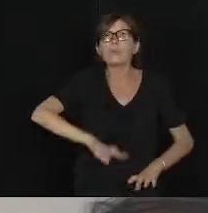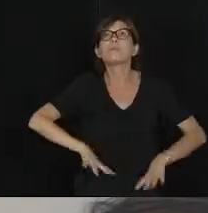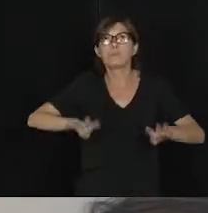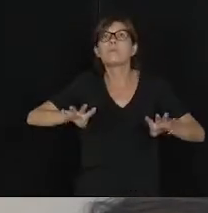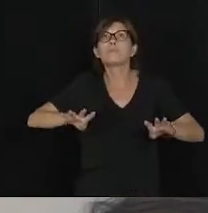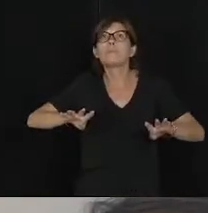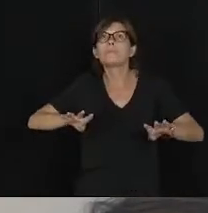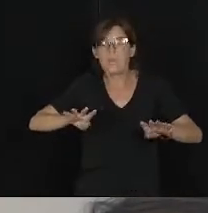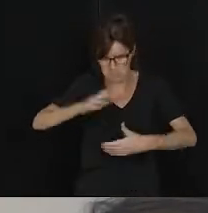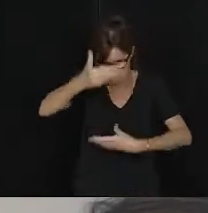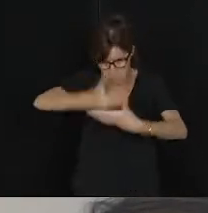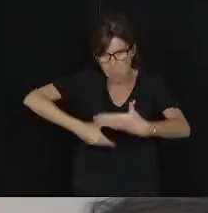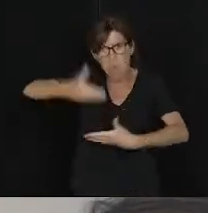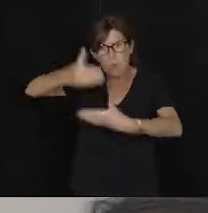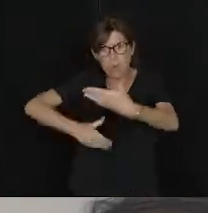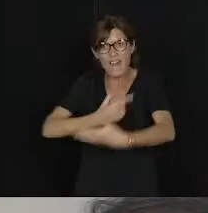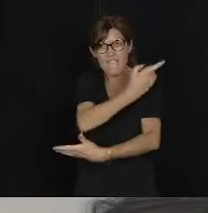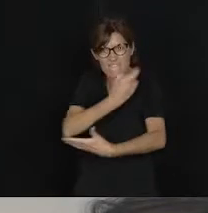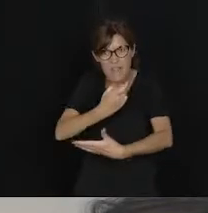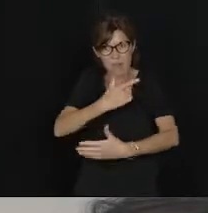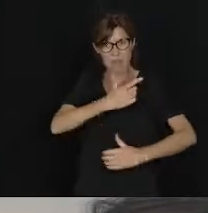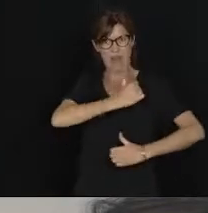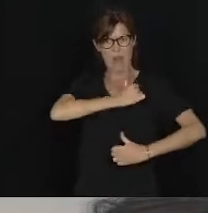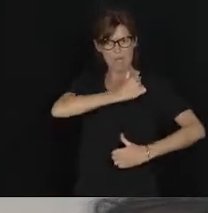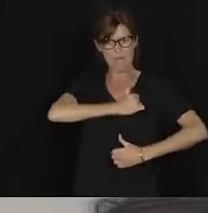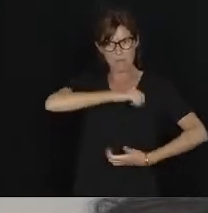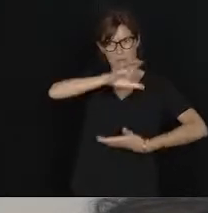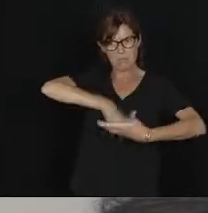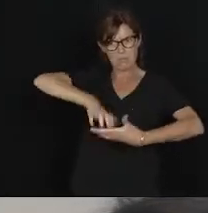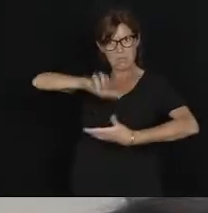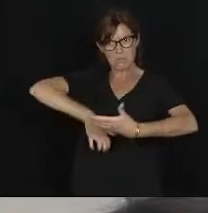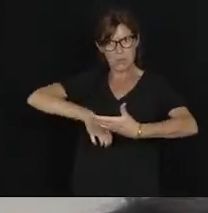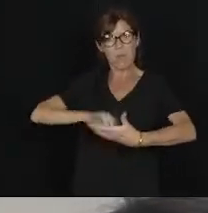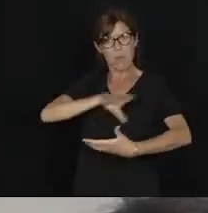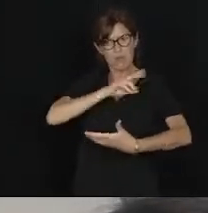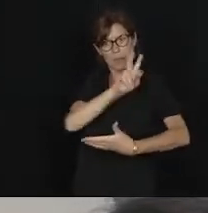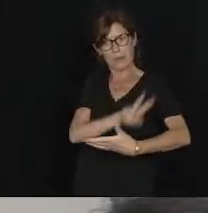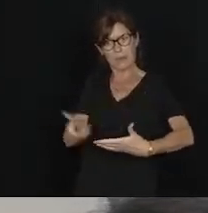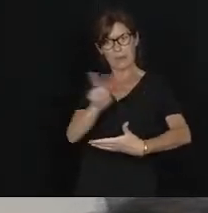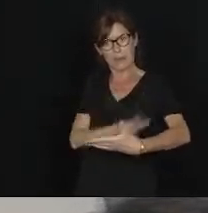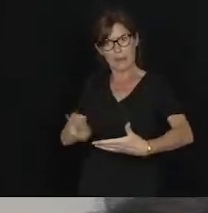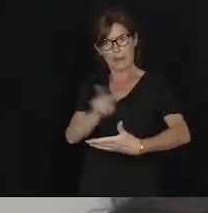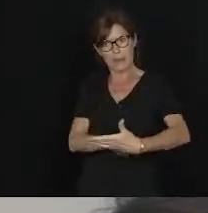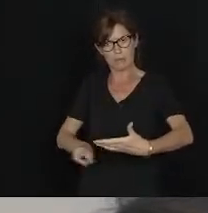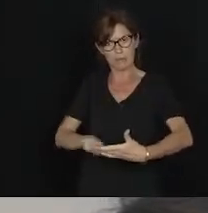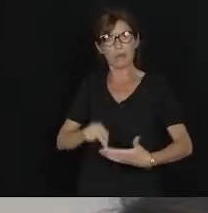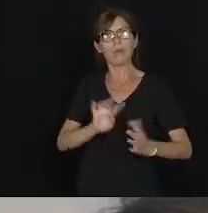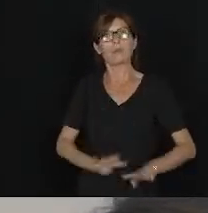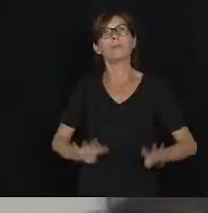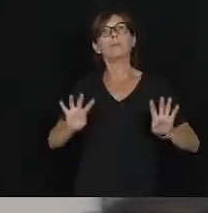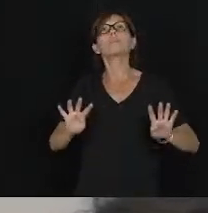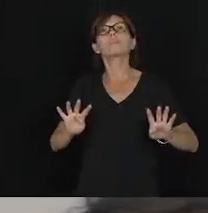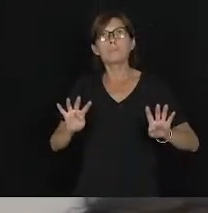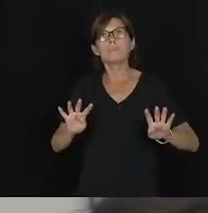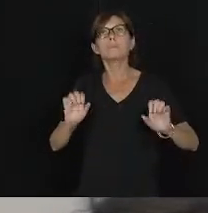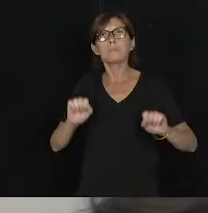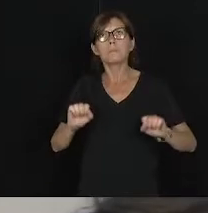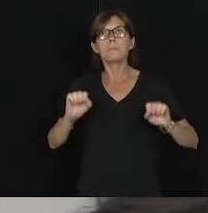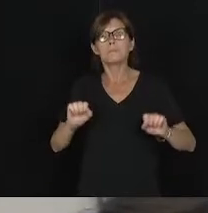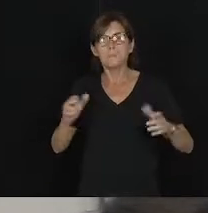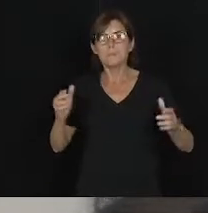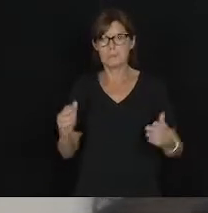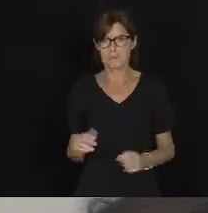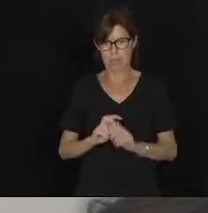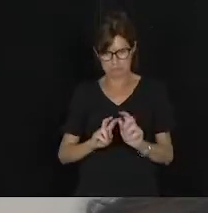bulletins de l'armée, comme en témoignent tant d'enseignants. Toujours pour faire ce parallèle, et ce saut dans le temps, si j'ose dire, une